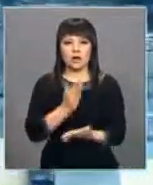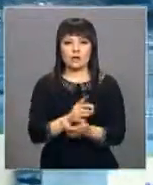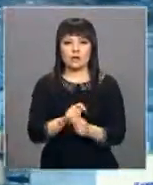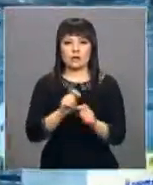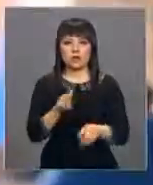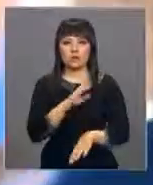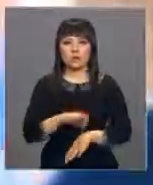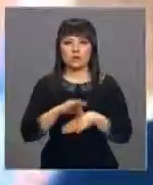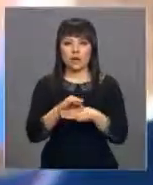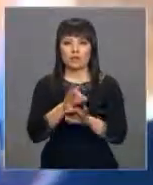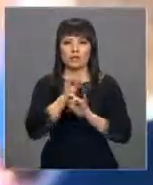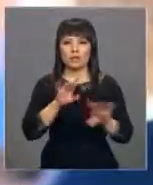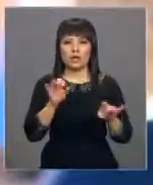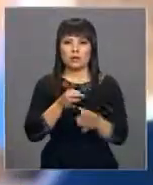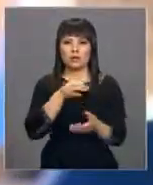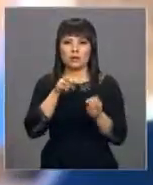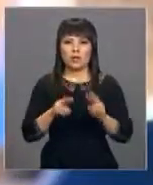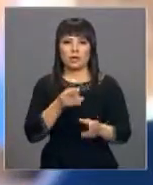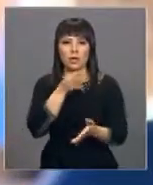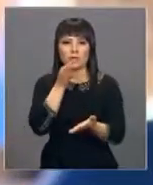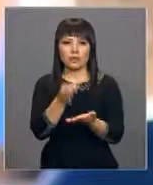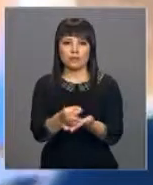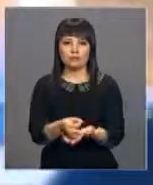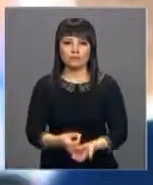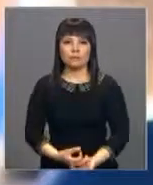дейтін мамандар. Если же мы будем в целом по...